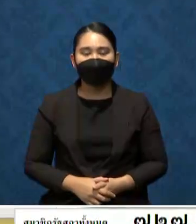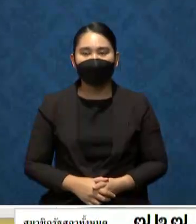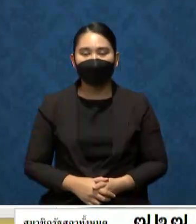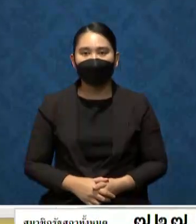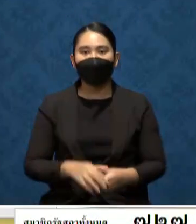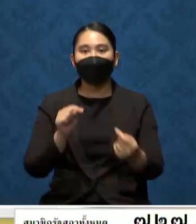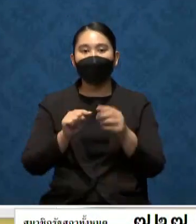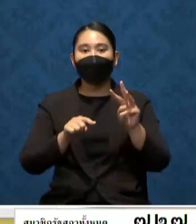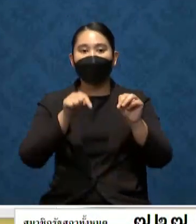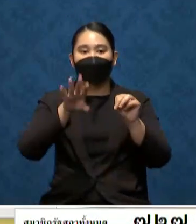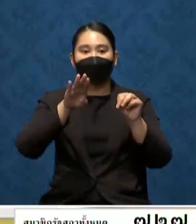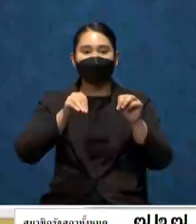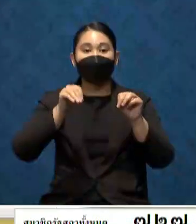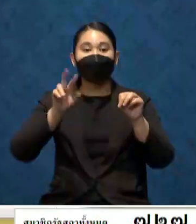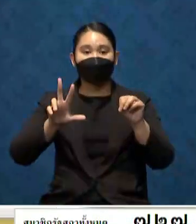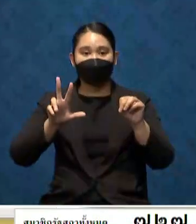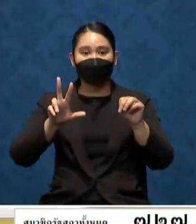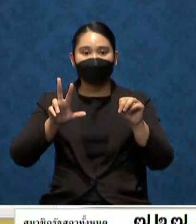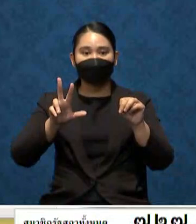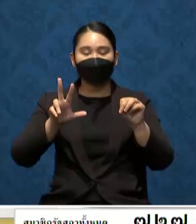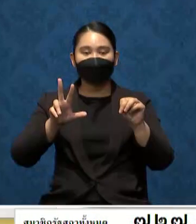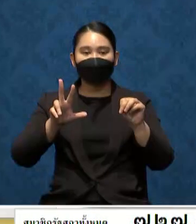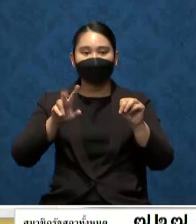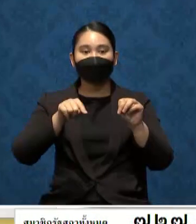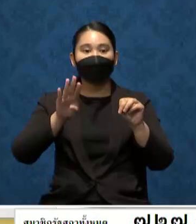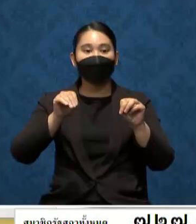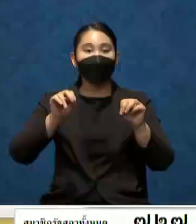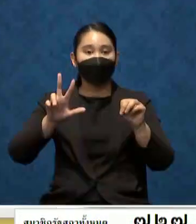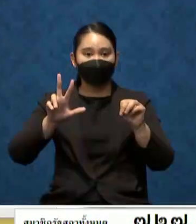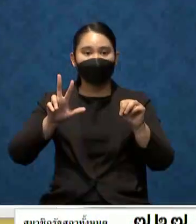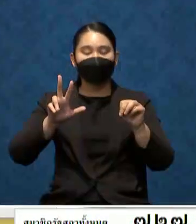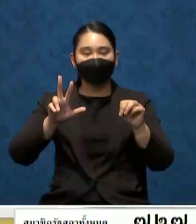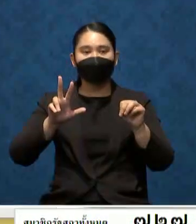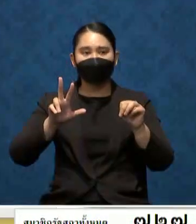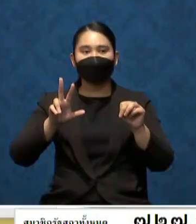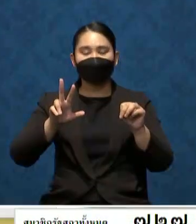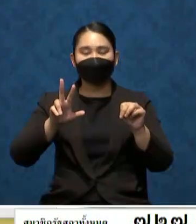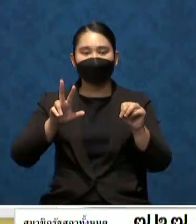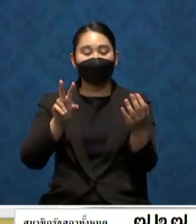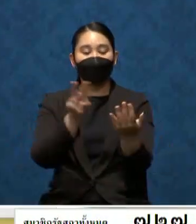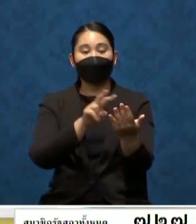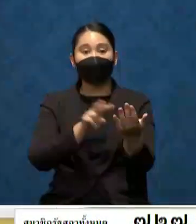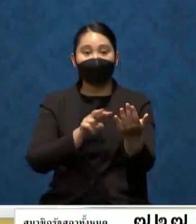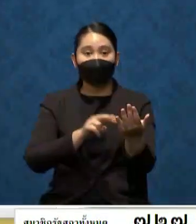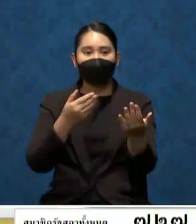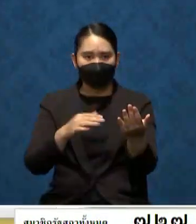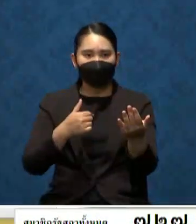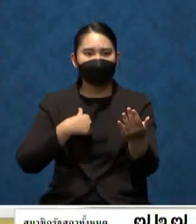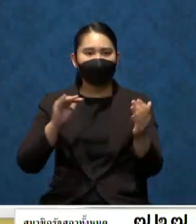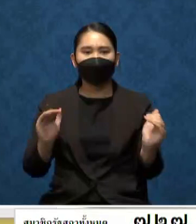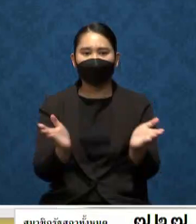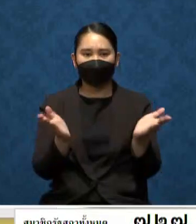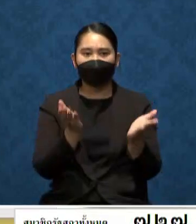า43ที่อยู่ในร่างรัฐธรรมนูญฉบับแรกนะซึ่งดูจะได้รับการสนับสนุนอยู่เ